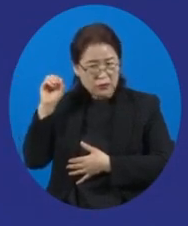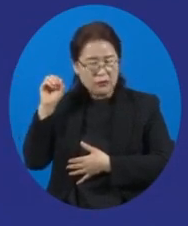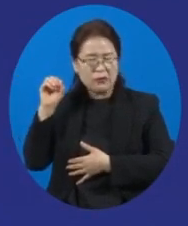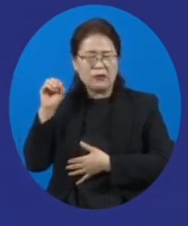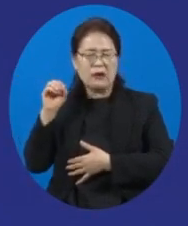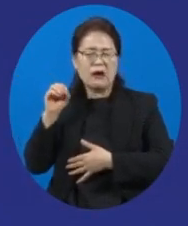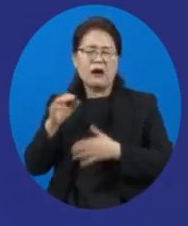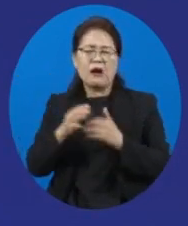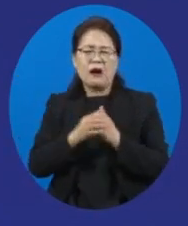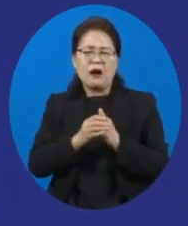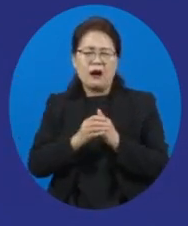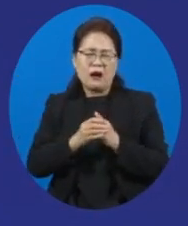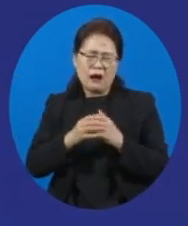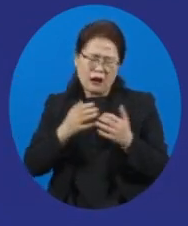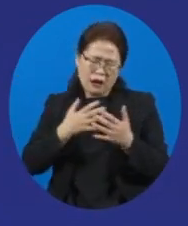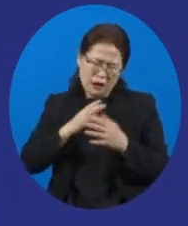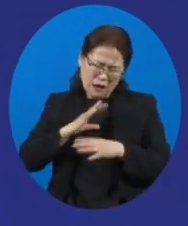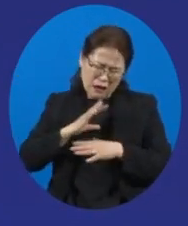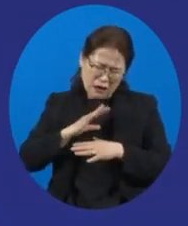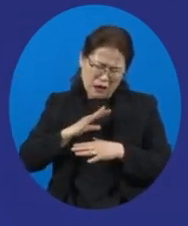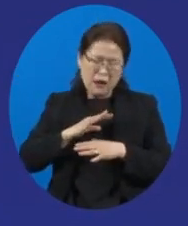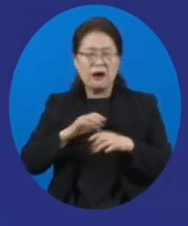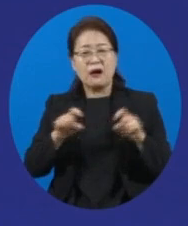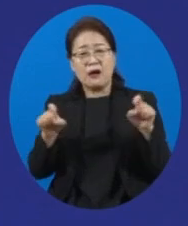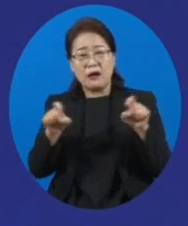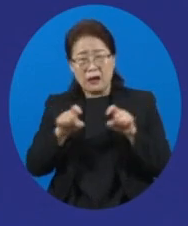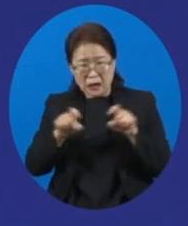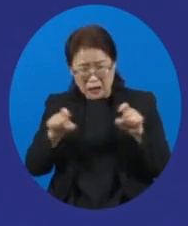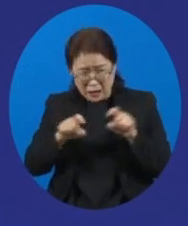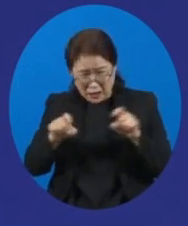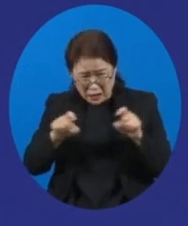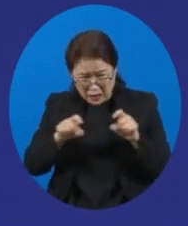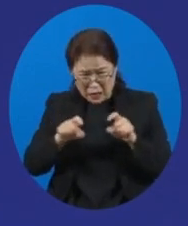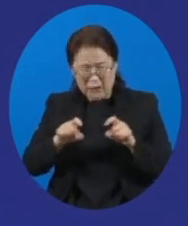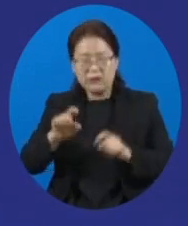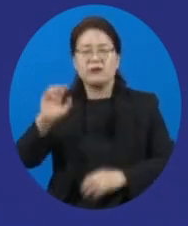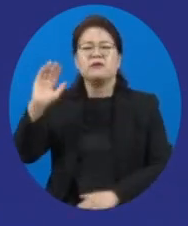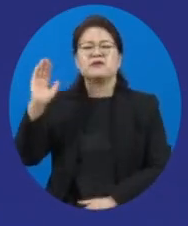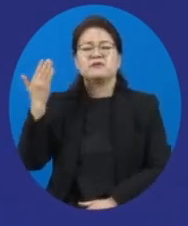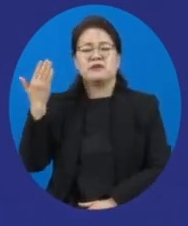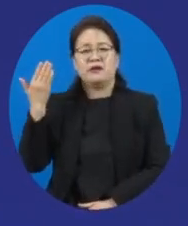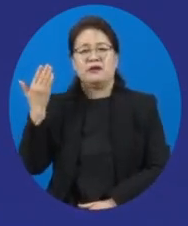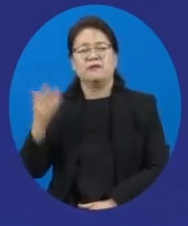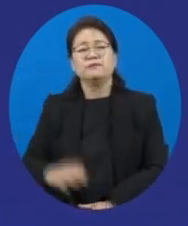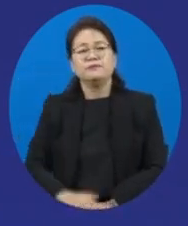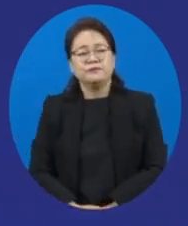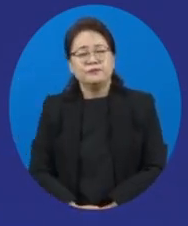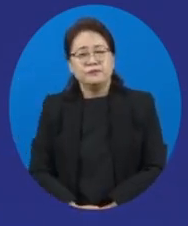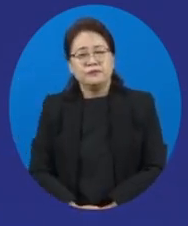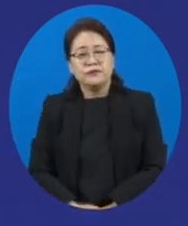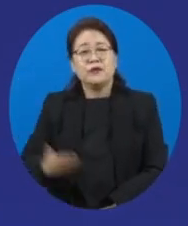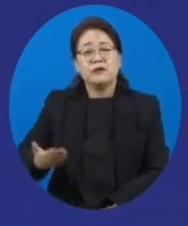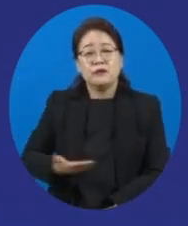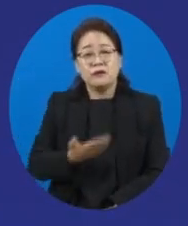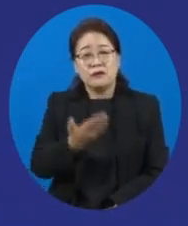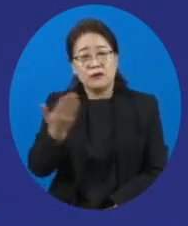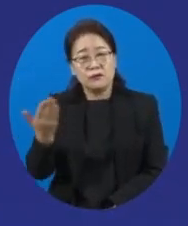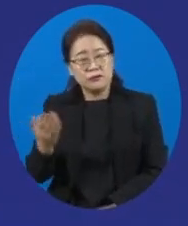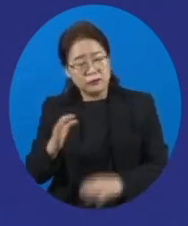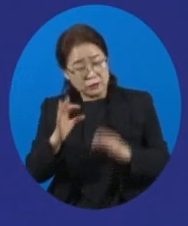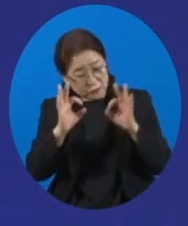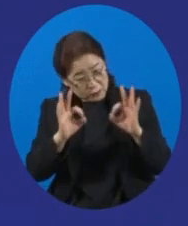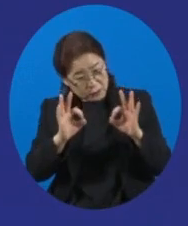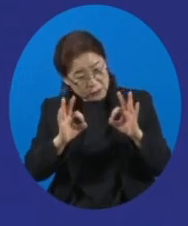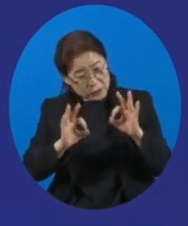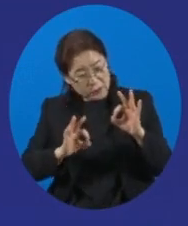사시나무처럼 두려움 가운데 떨 수밖에 없었습니다. 여러분, 이것을 보면 우리는 뭘 알 수 있나요?